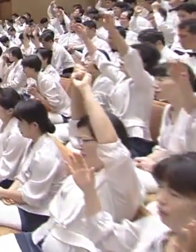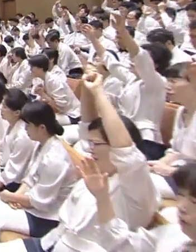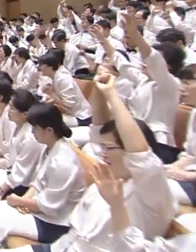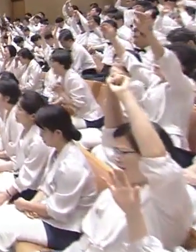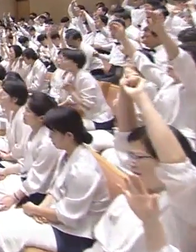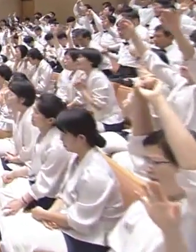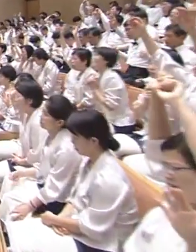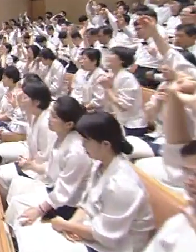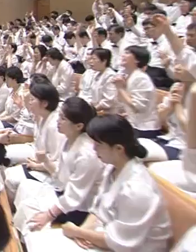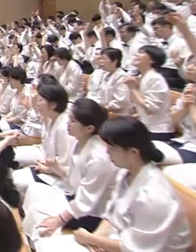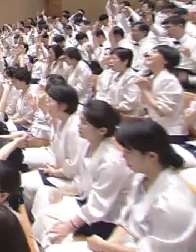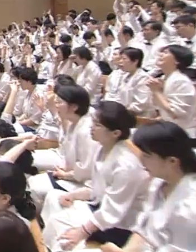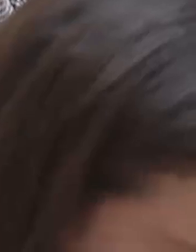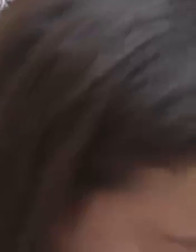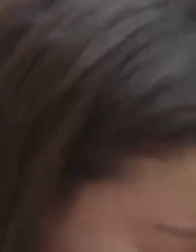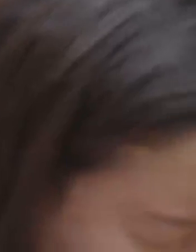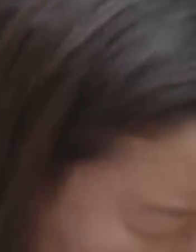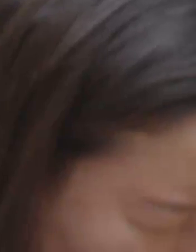아버지